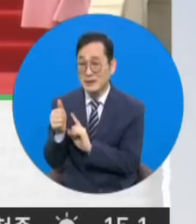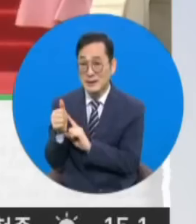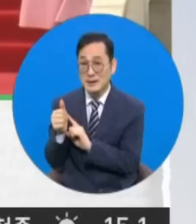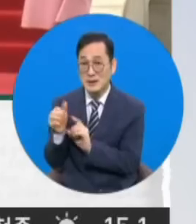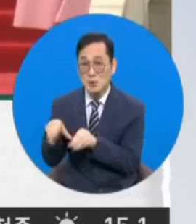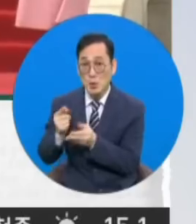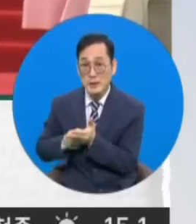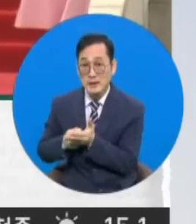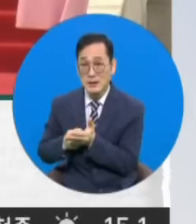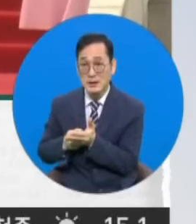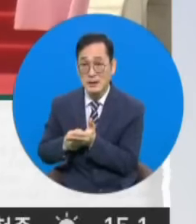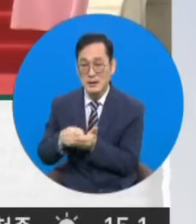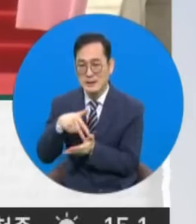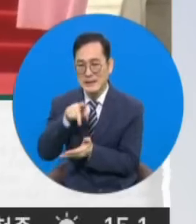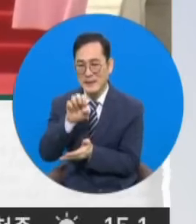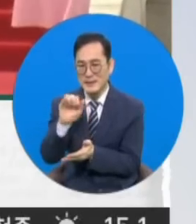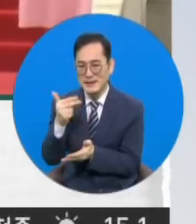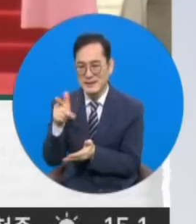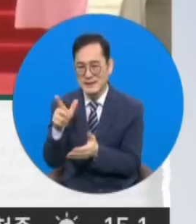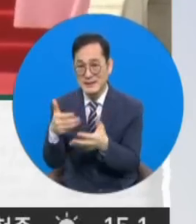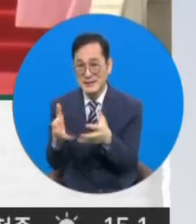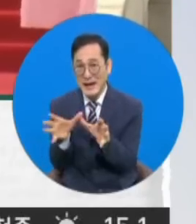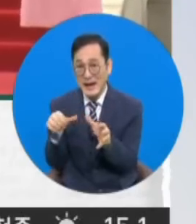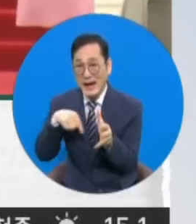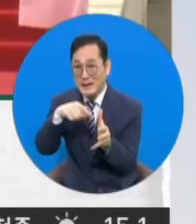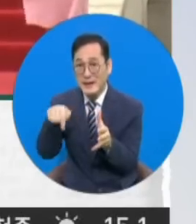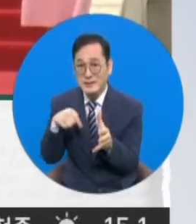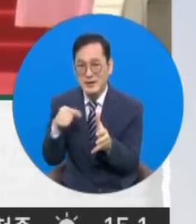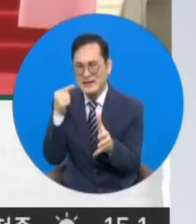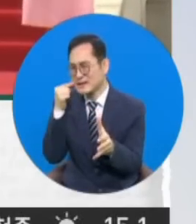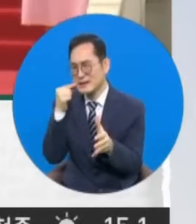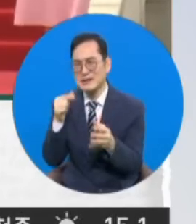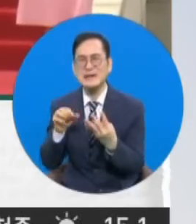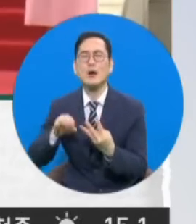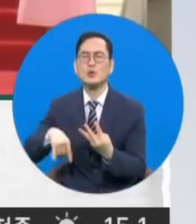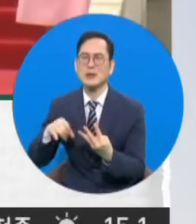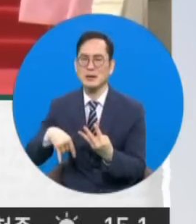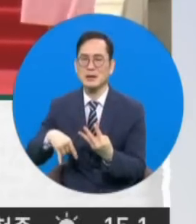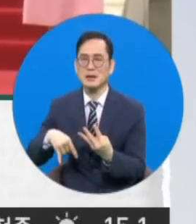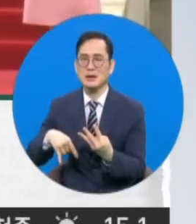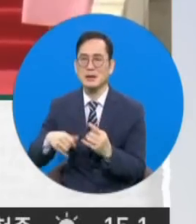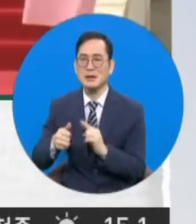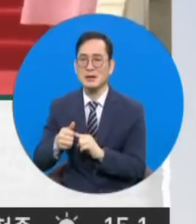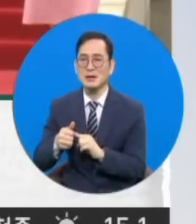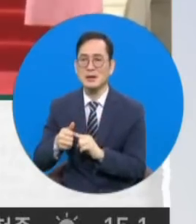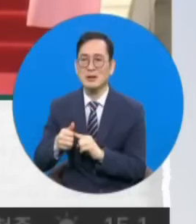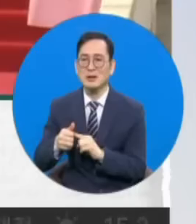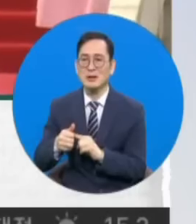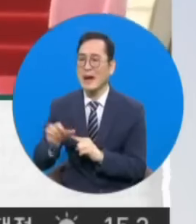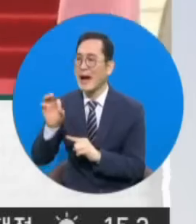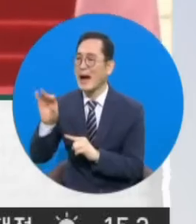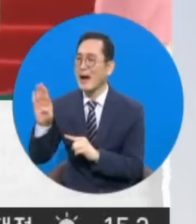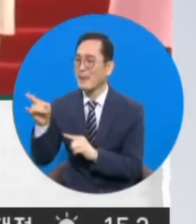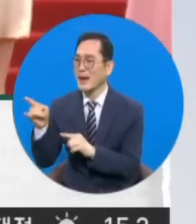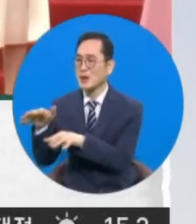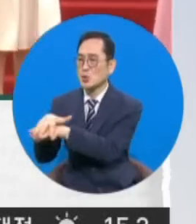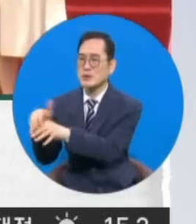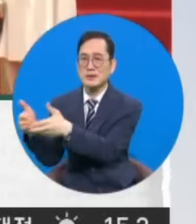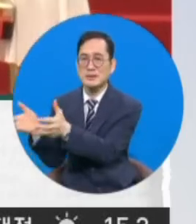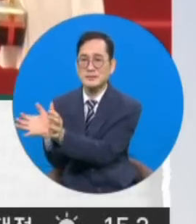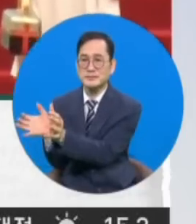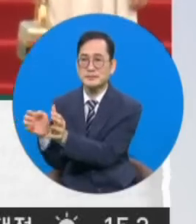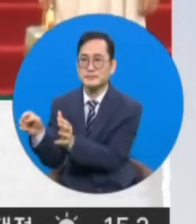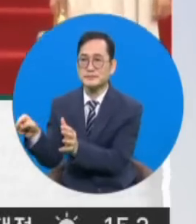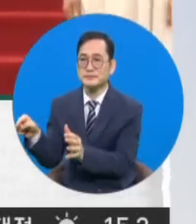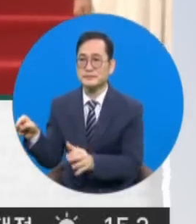자신이 가지고 자민당 내에 자신의 재판한 4위 정도밖에 되지 않습니다 결국 그곳 세력이 득세하는이